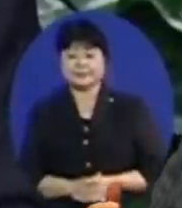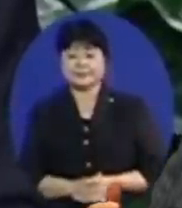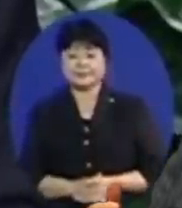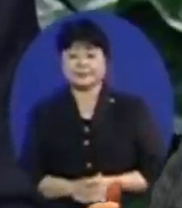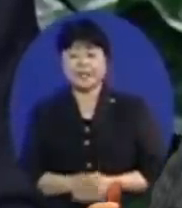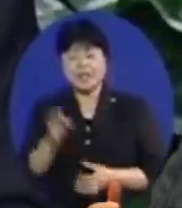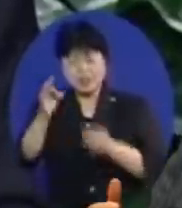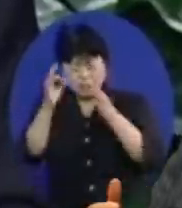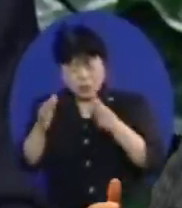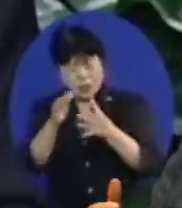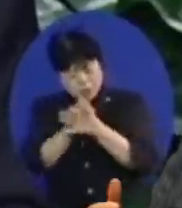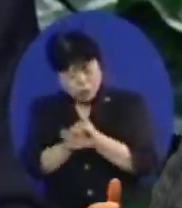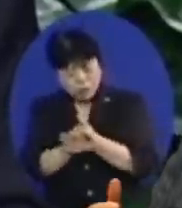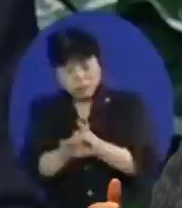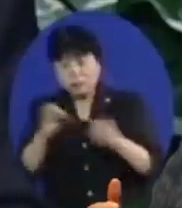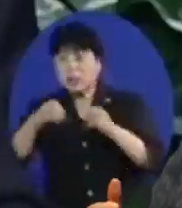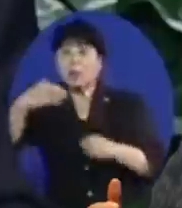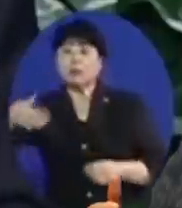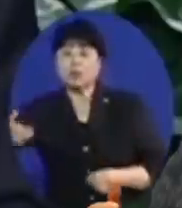열흘을 기도해도 아무 응답도 없습니다.